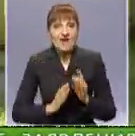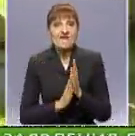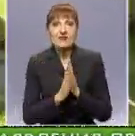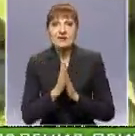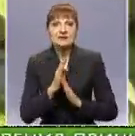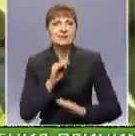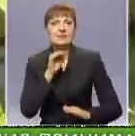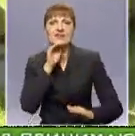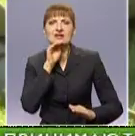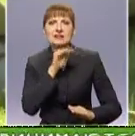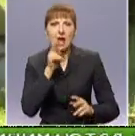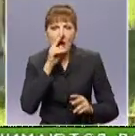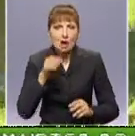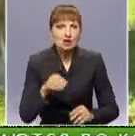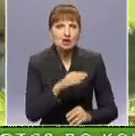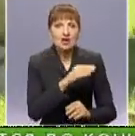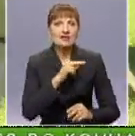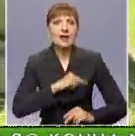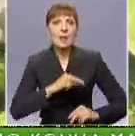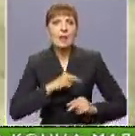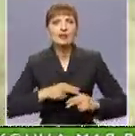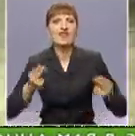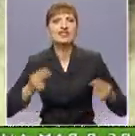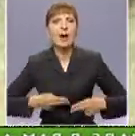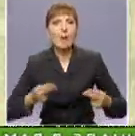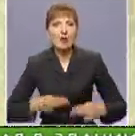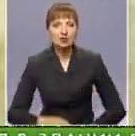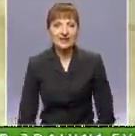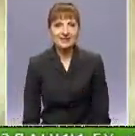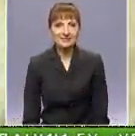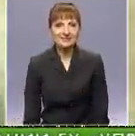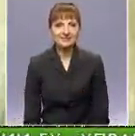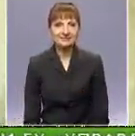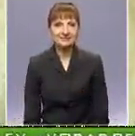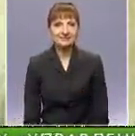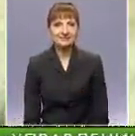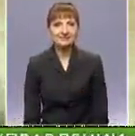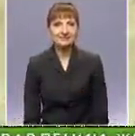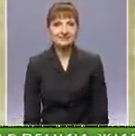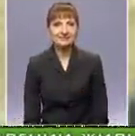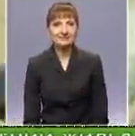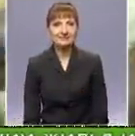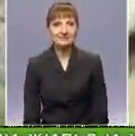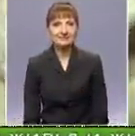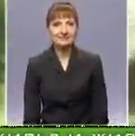профессиональных ищеек для работы в таможне. Тахмина Молдыбекова, Альфарабий Гусенцов, телеканал «Алматы».